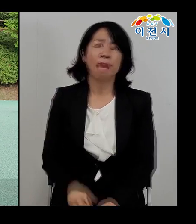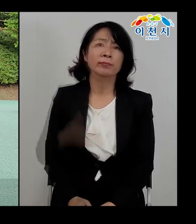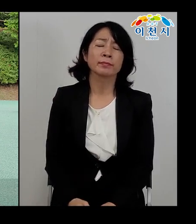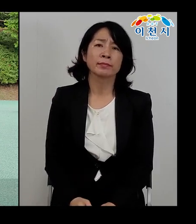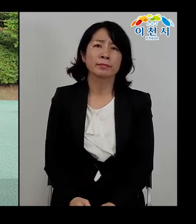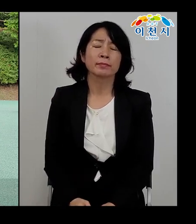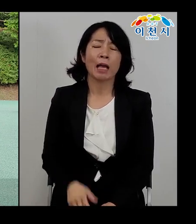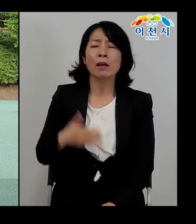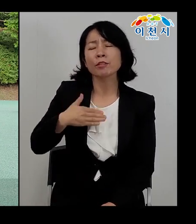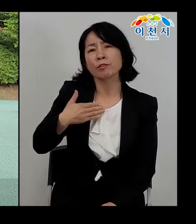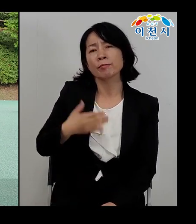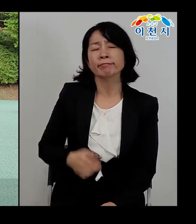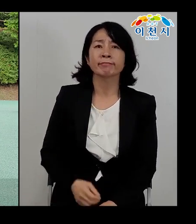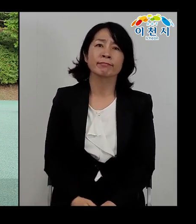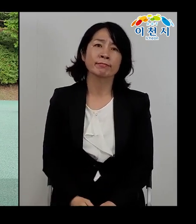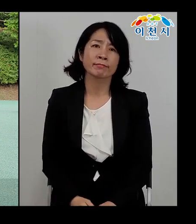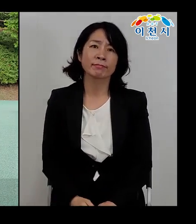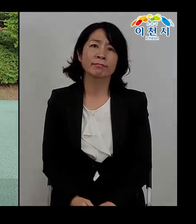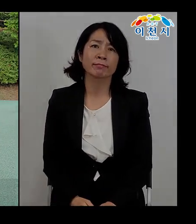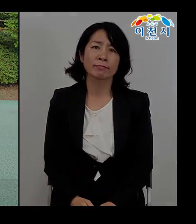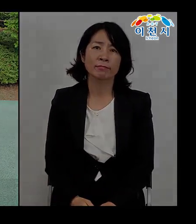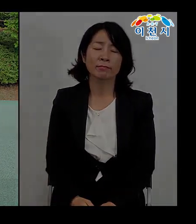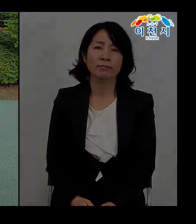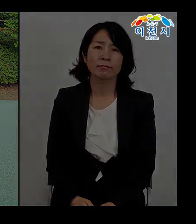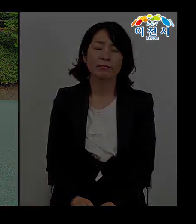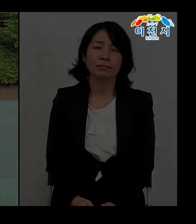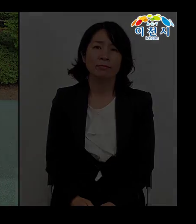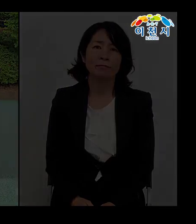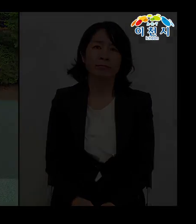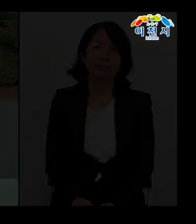알아볼까요? 그래요, 그럼.